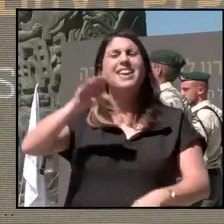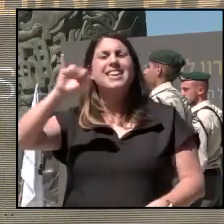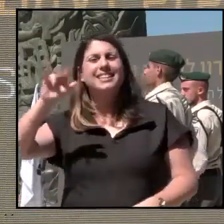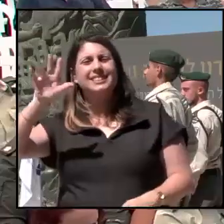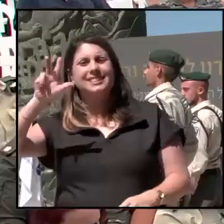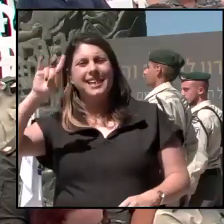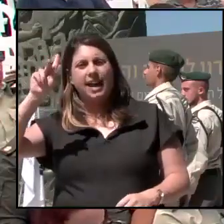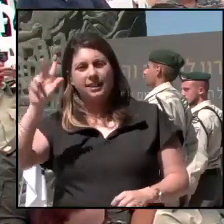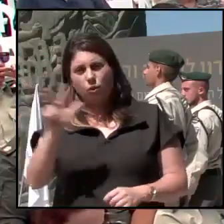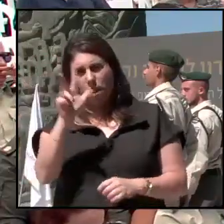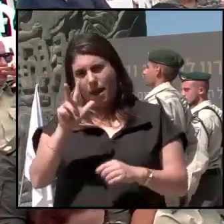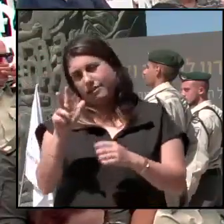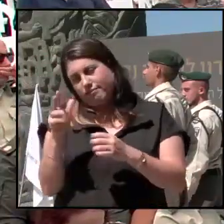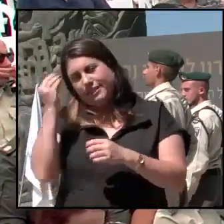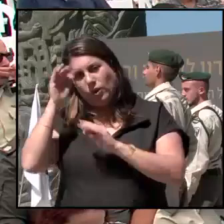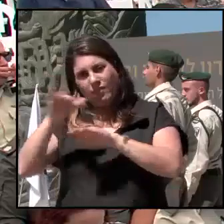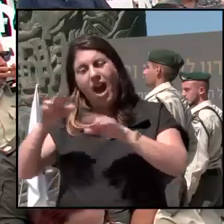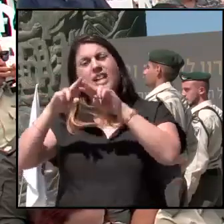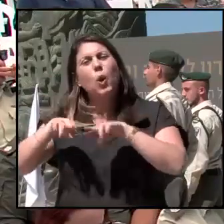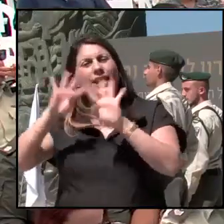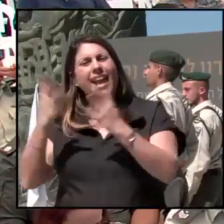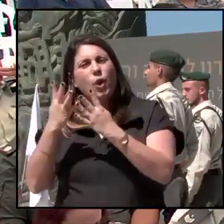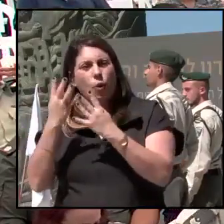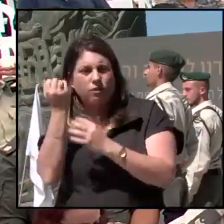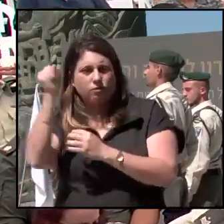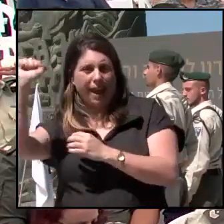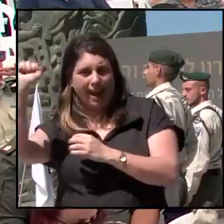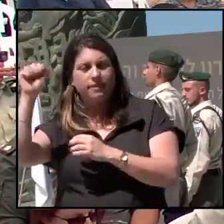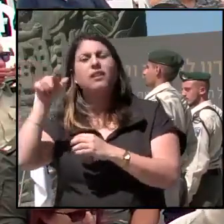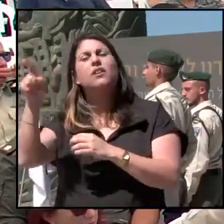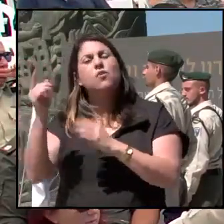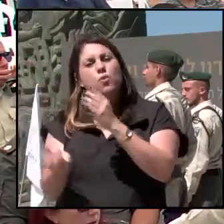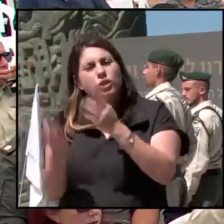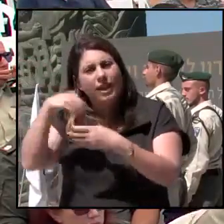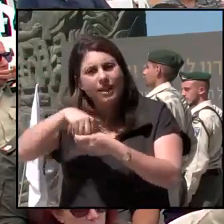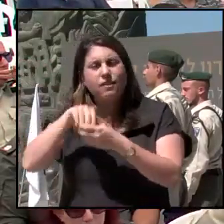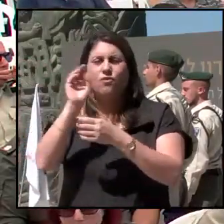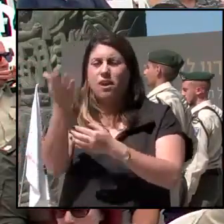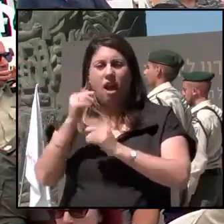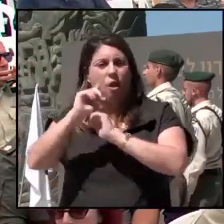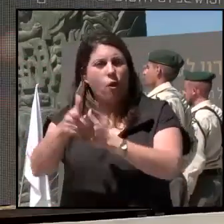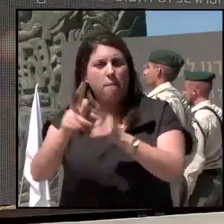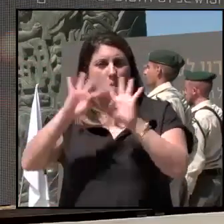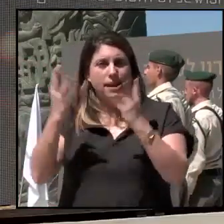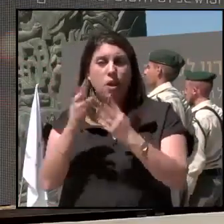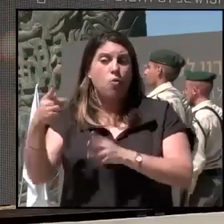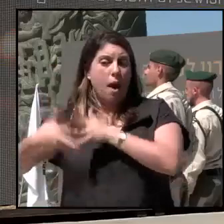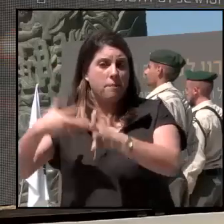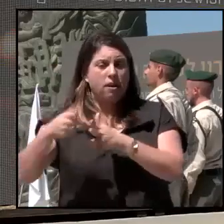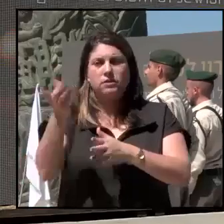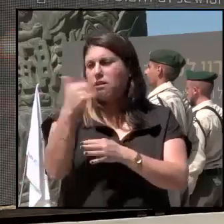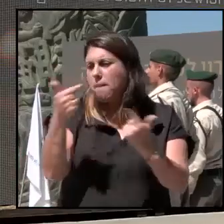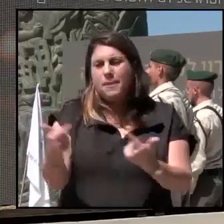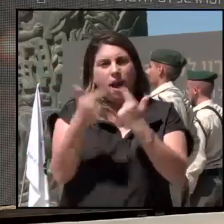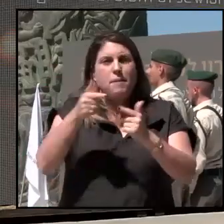זיכרונו לברכה, שורד גטו ורשה, שהשתתף במרד והיה ממייסדי הארגון היהודי הלוחם בגטו, אמר: זו הייתה המלחמה של